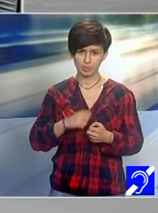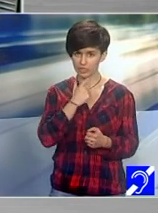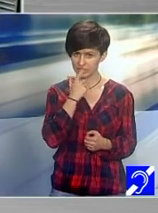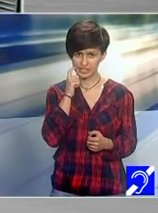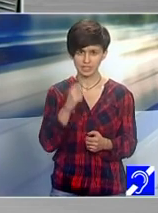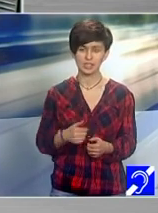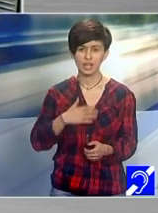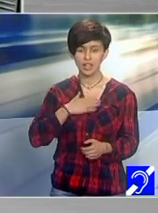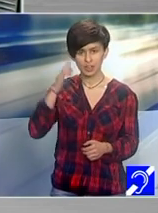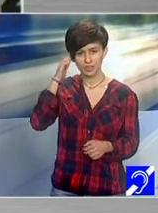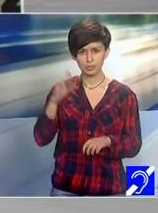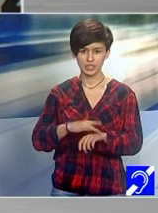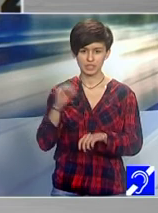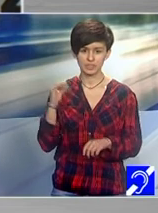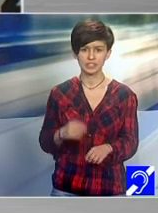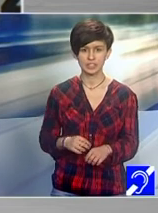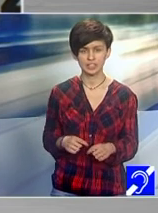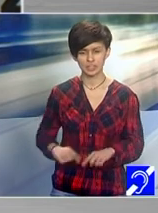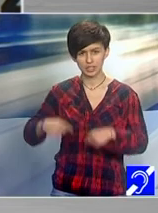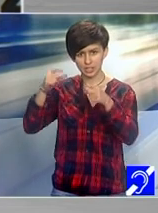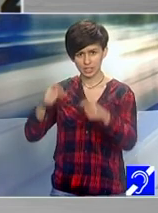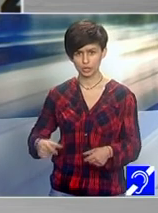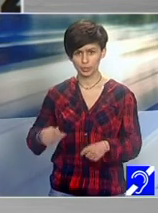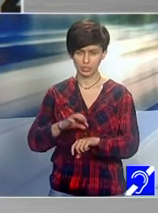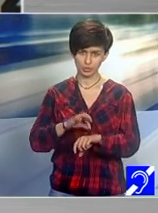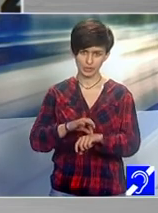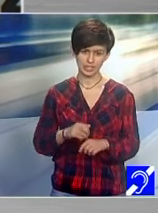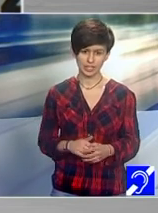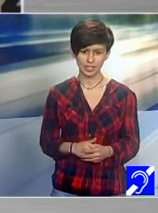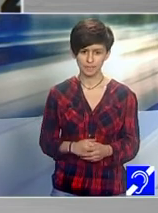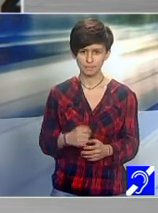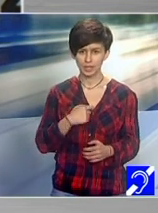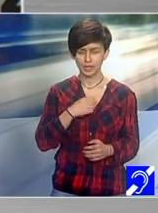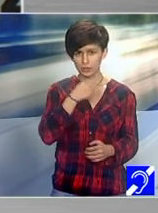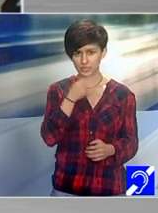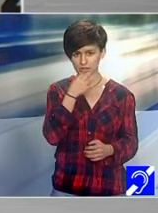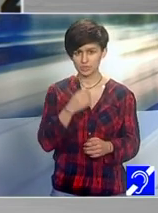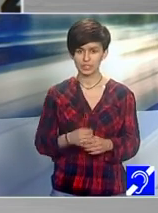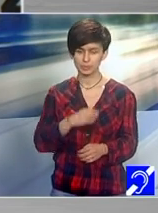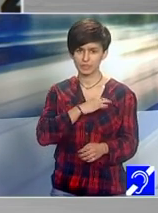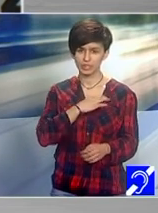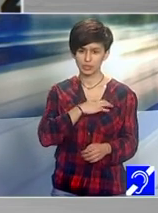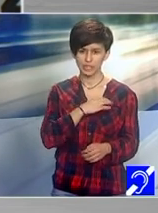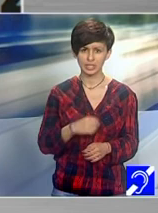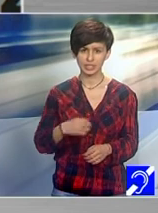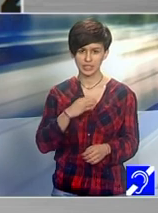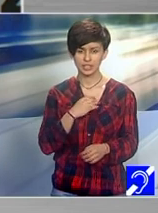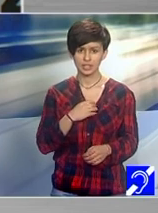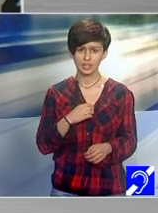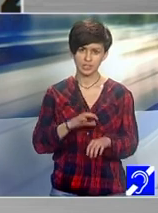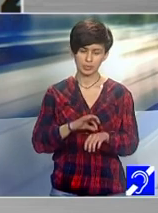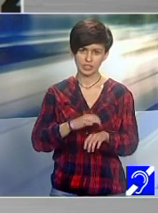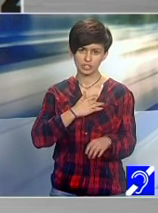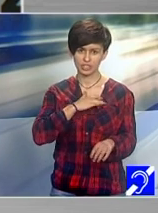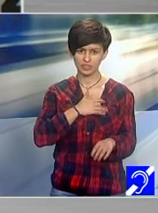medical. Pot să precis, să menționez Universitatea de Agronomie și Medicină Veterinară de la